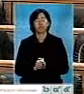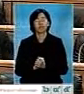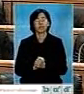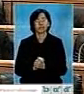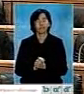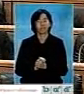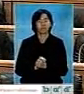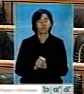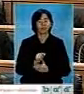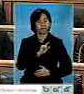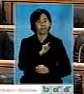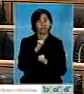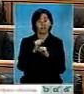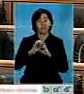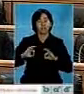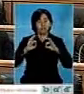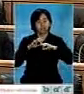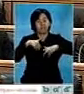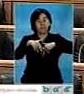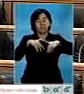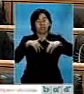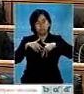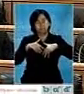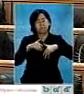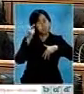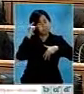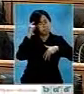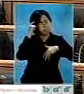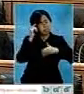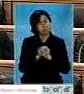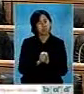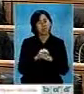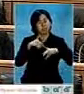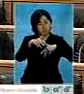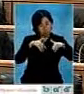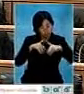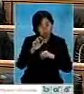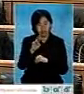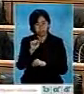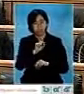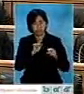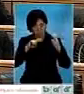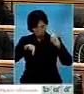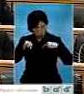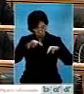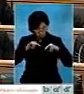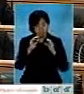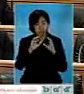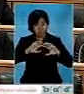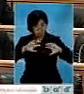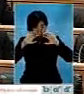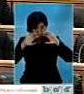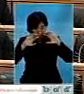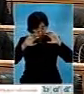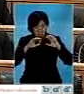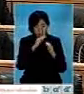ใสเป็นหน้าที่ของพี่น้องสมาชิกรัฐสภาและพี่น้องประชาชนจะต้องตรวจสอบว่าทางรัฐบาลน